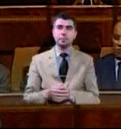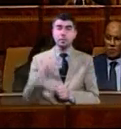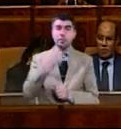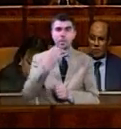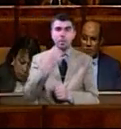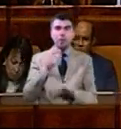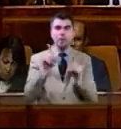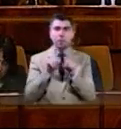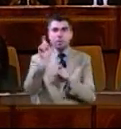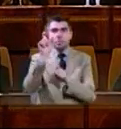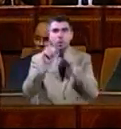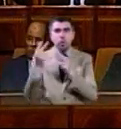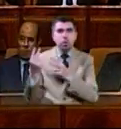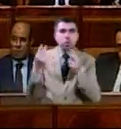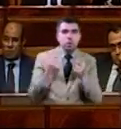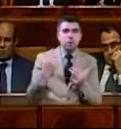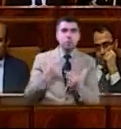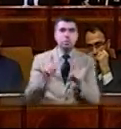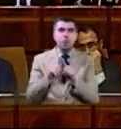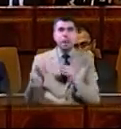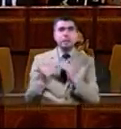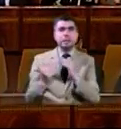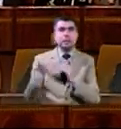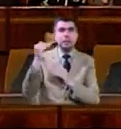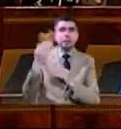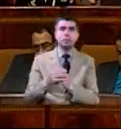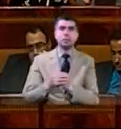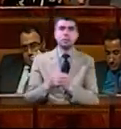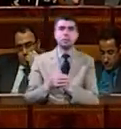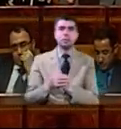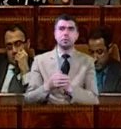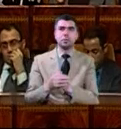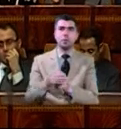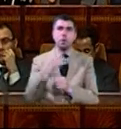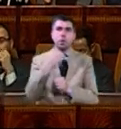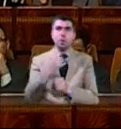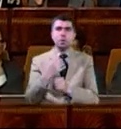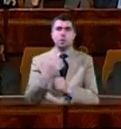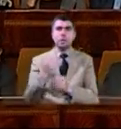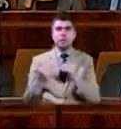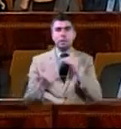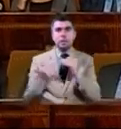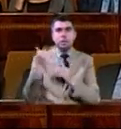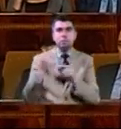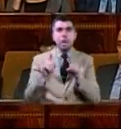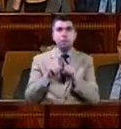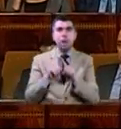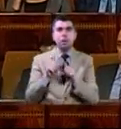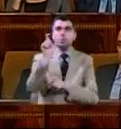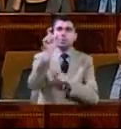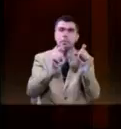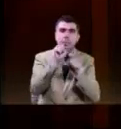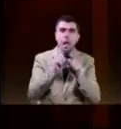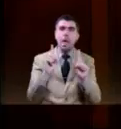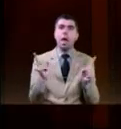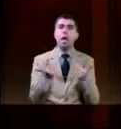وحدين كيجيبوا شي زياده مثلا في شي ماده، اول باش تيبداو بالمحافظه على القدره الشرائيه